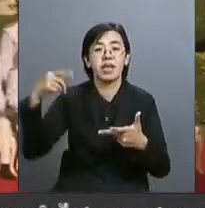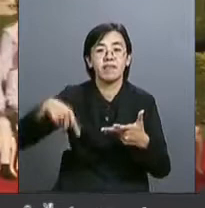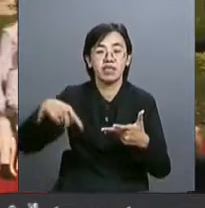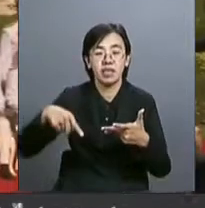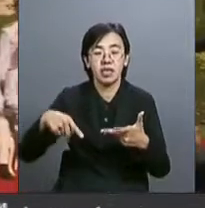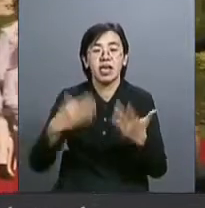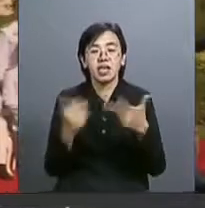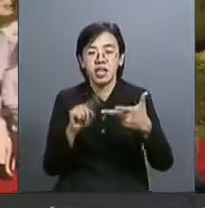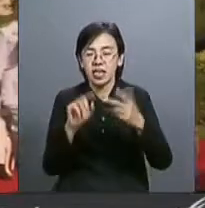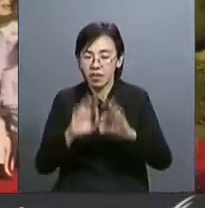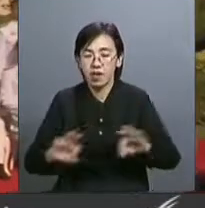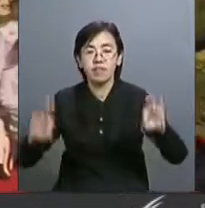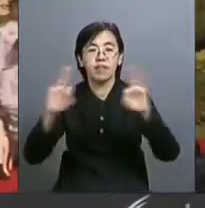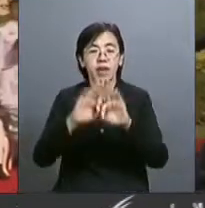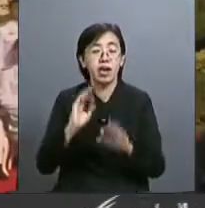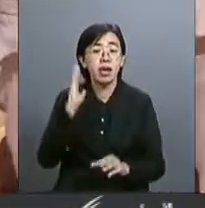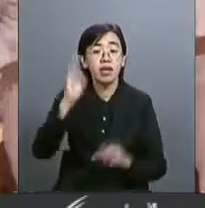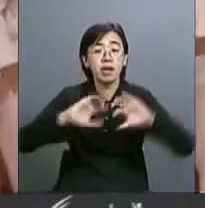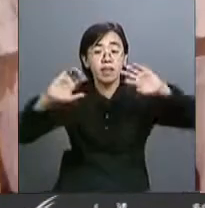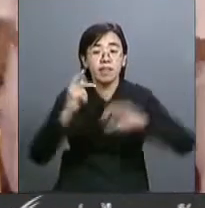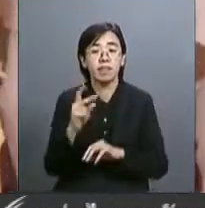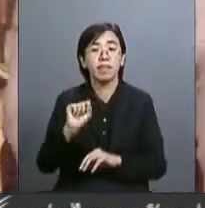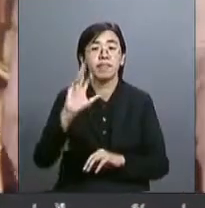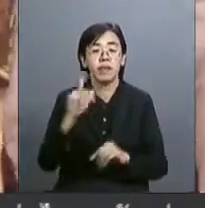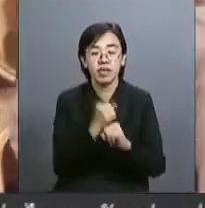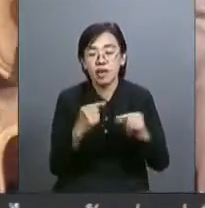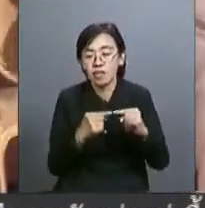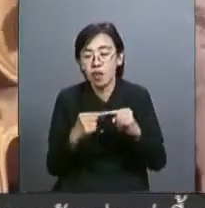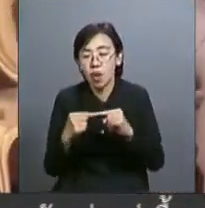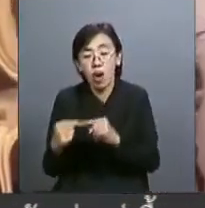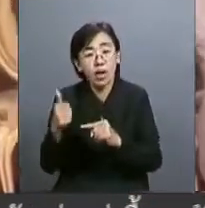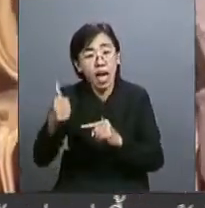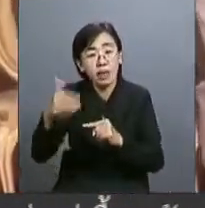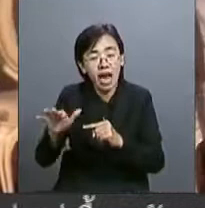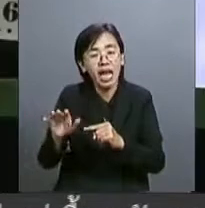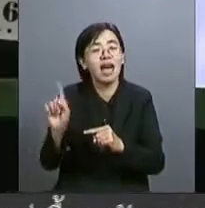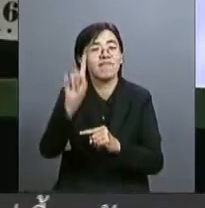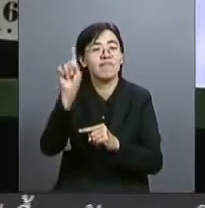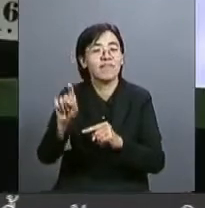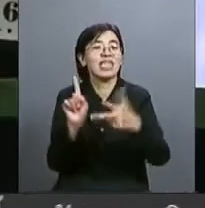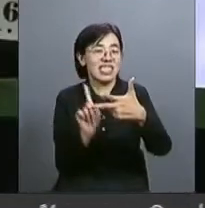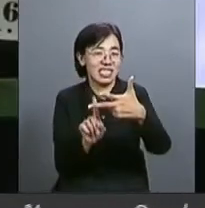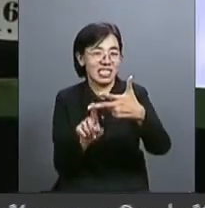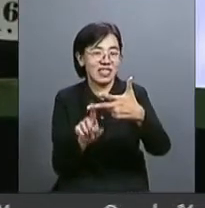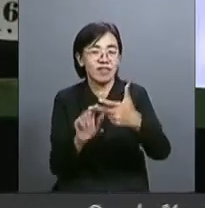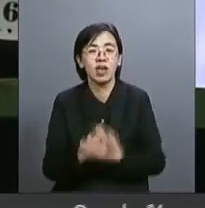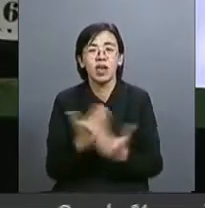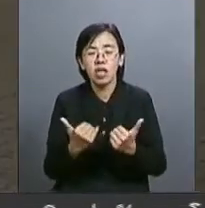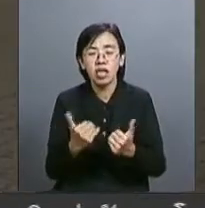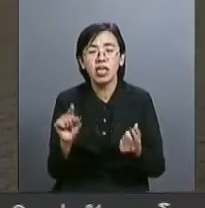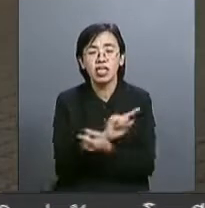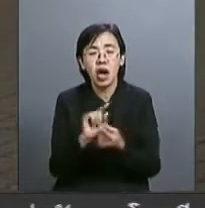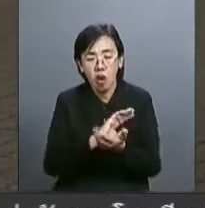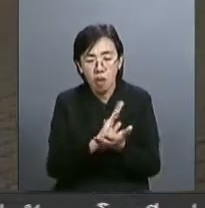ที่ถือเป็นหัวใจหลักที่จะทำให้รัฐบาลคสช.ไปต่อได้หรือไม่ในช่วงโค้งสุดท้ายของบ้านเมืองที่กำลังเปลี่ยนผ่านไปสู่